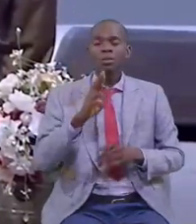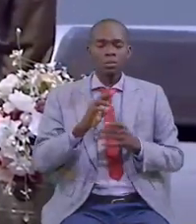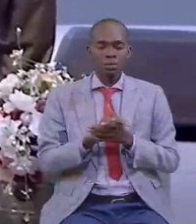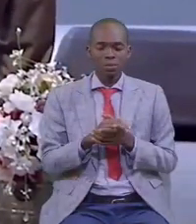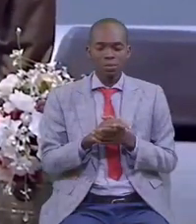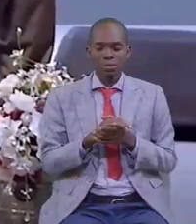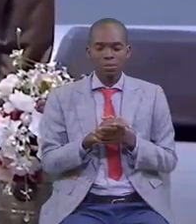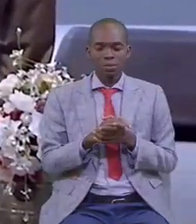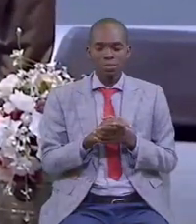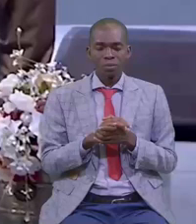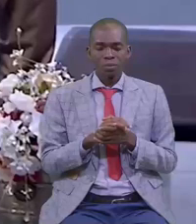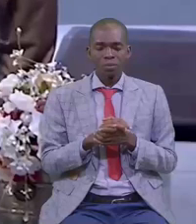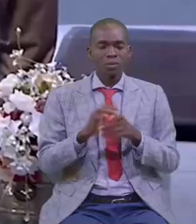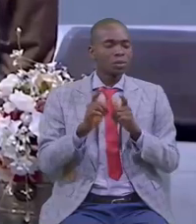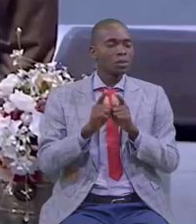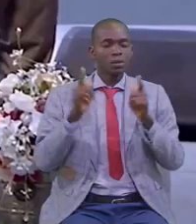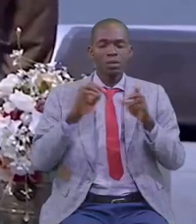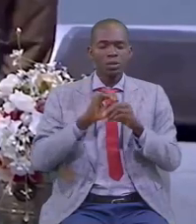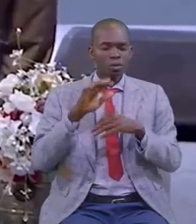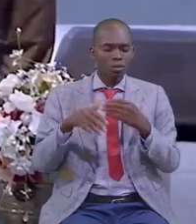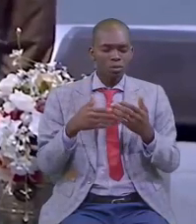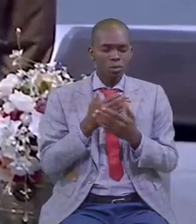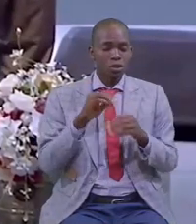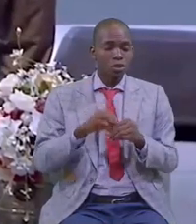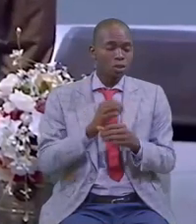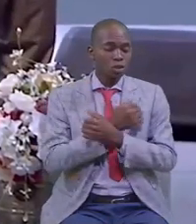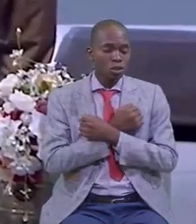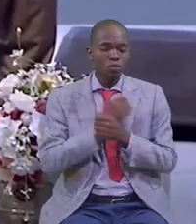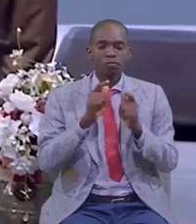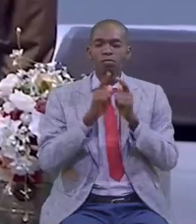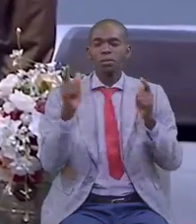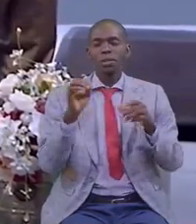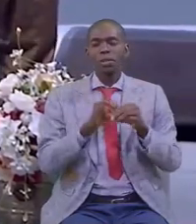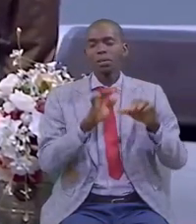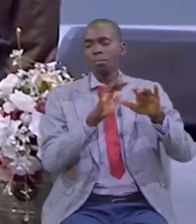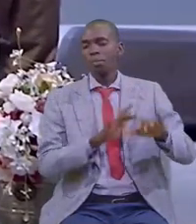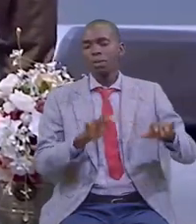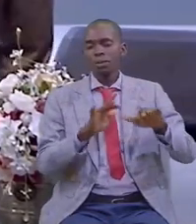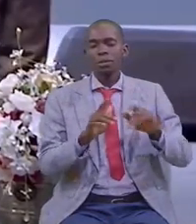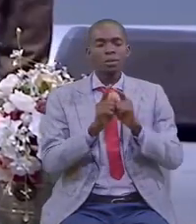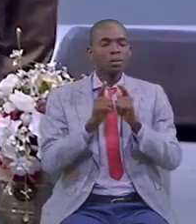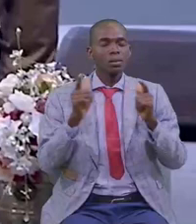Grand en amour, grand en miséricorde, grand en compassion.